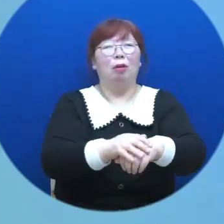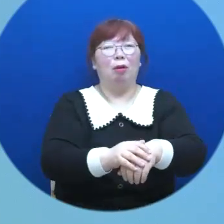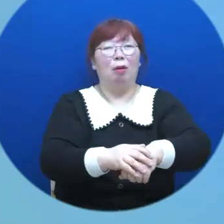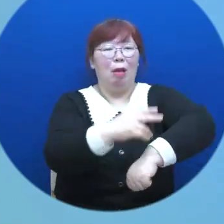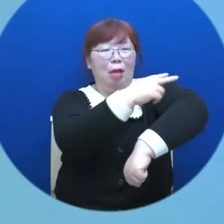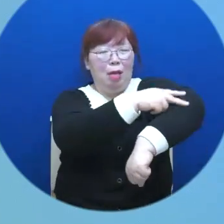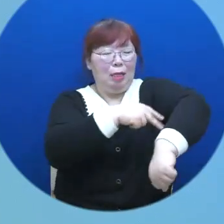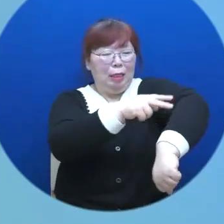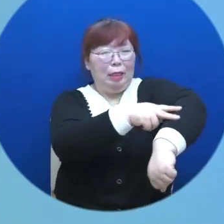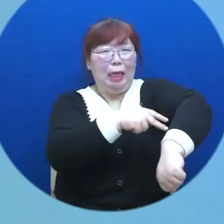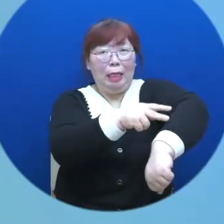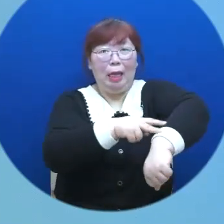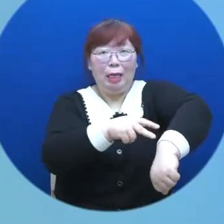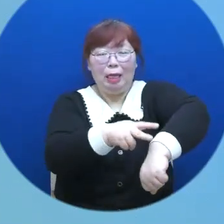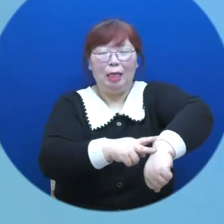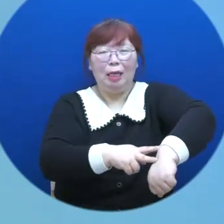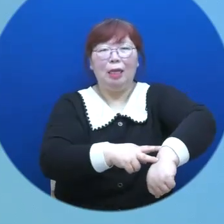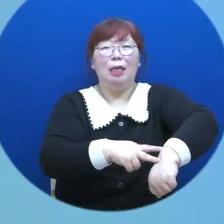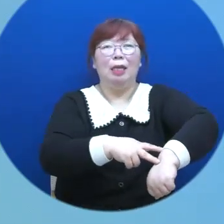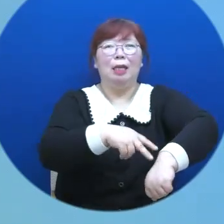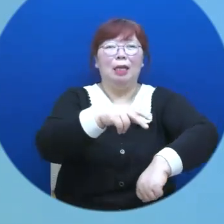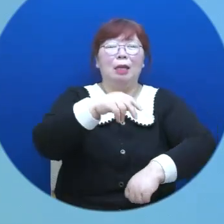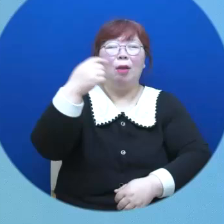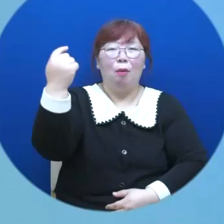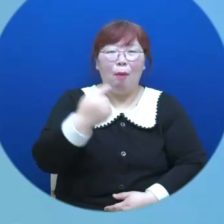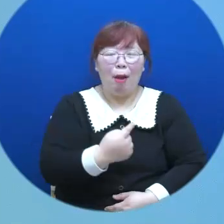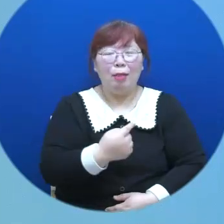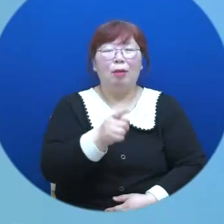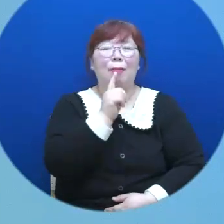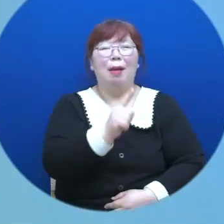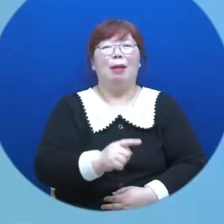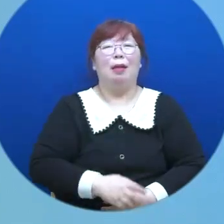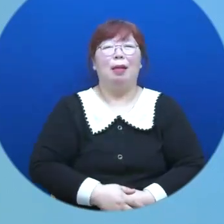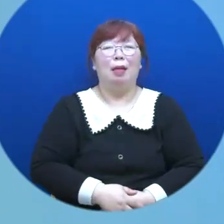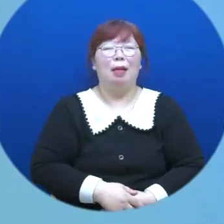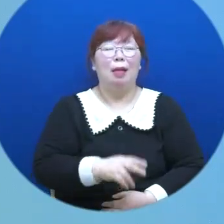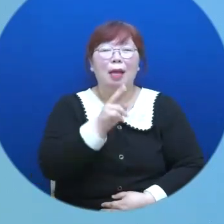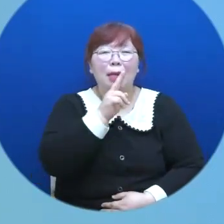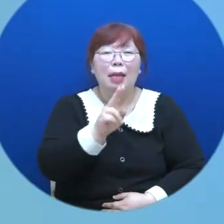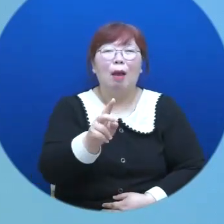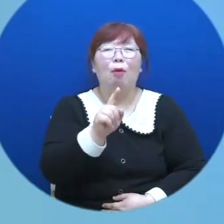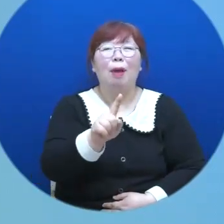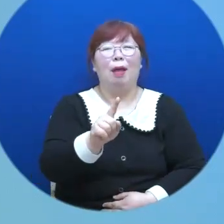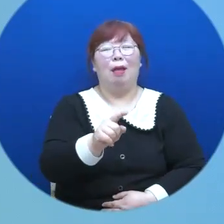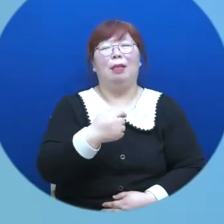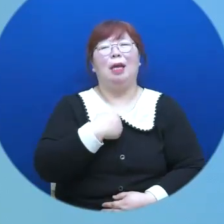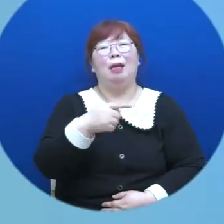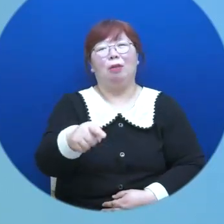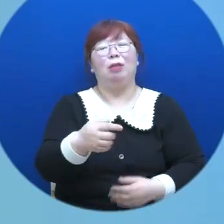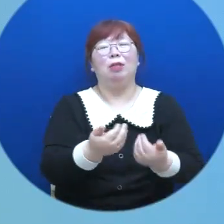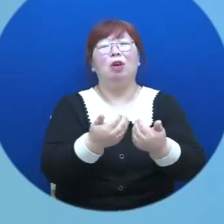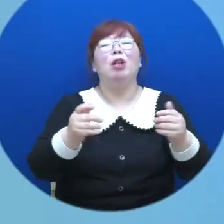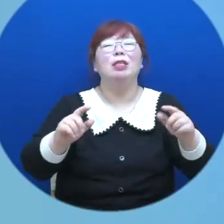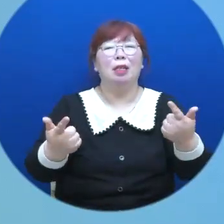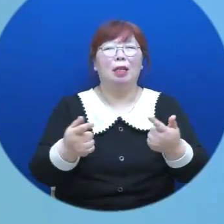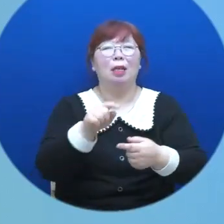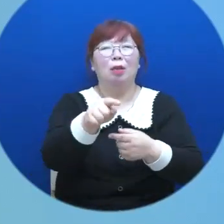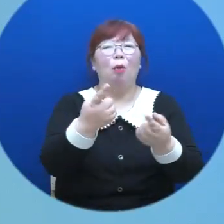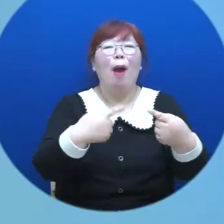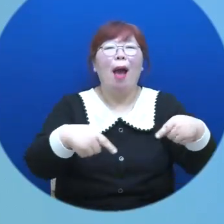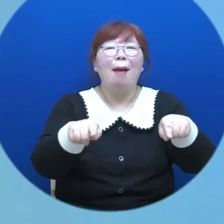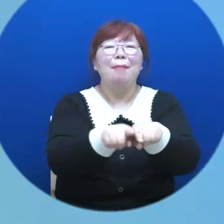오르락내리락 하시며 말씀하셨어. 야곱아, 너 떠나지 아니할게. 내가 너와 함께